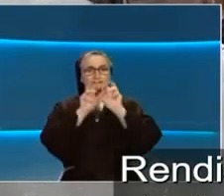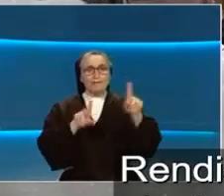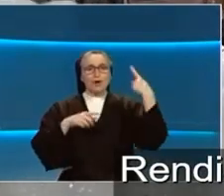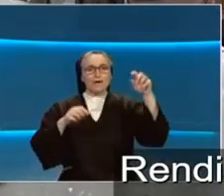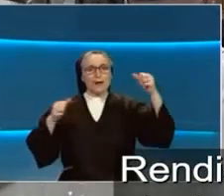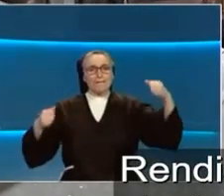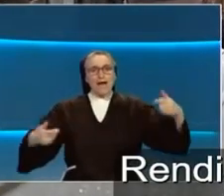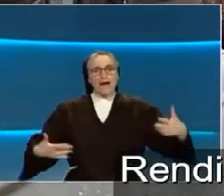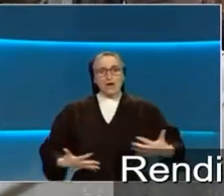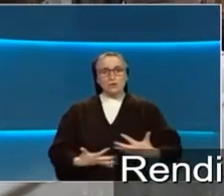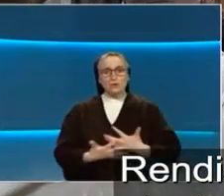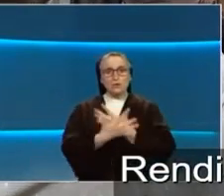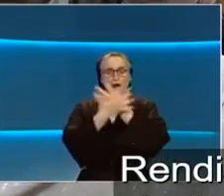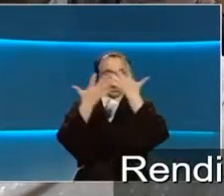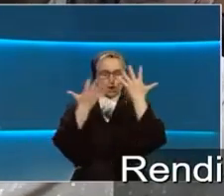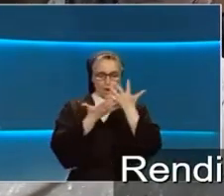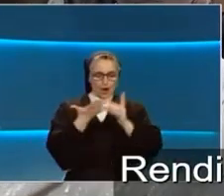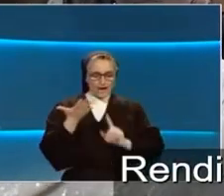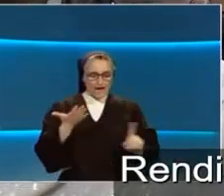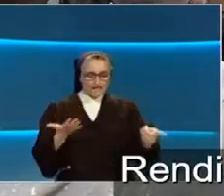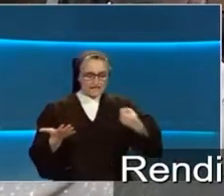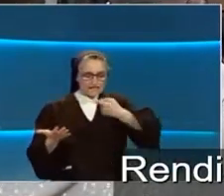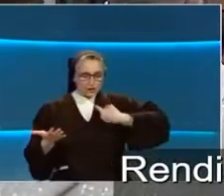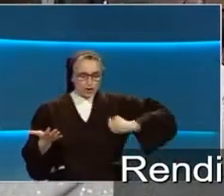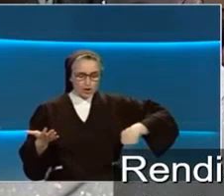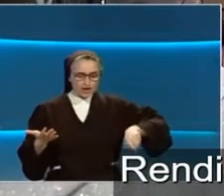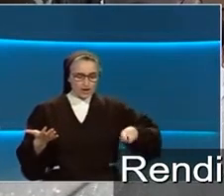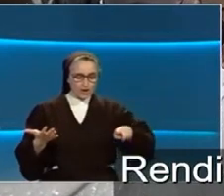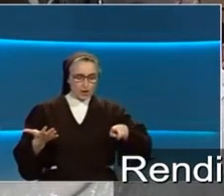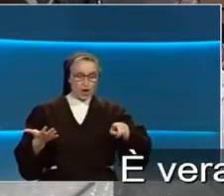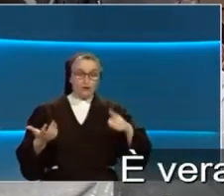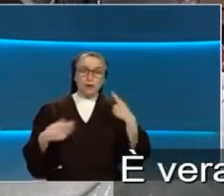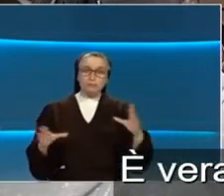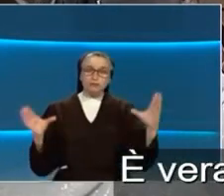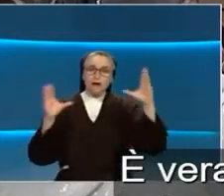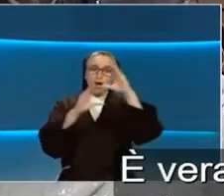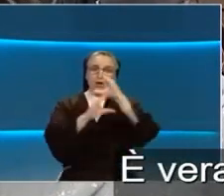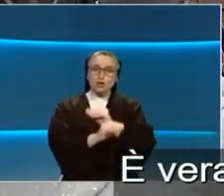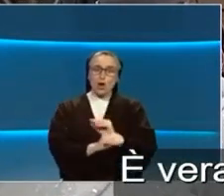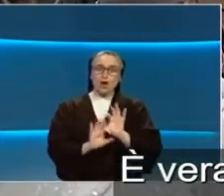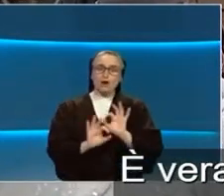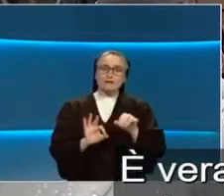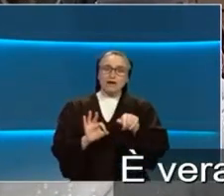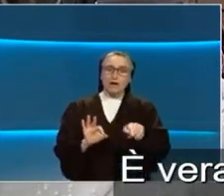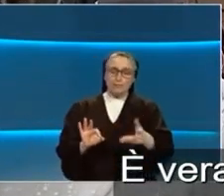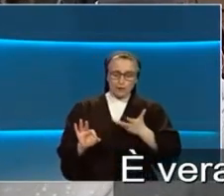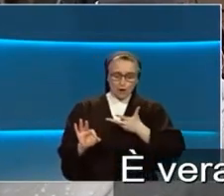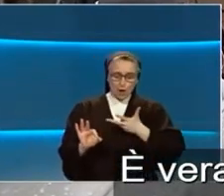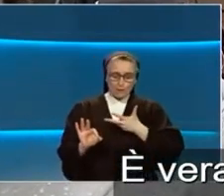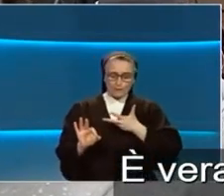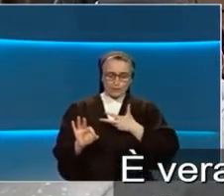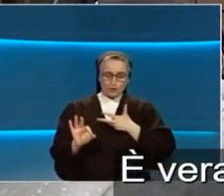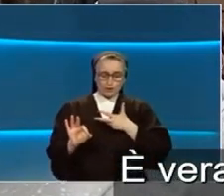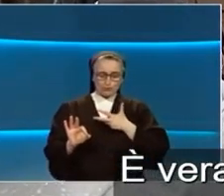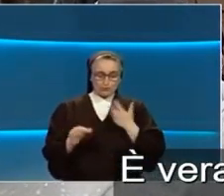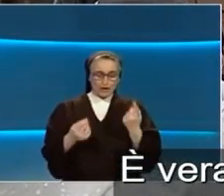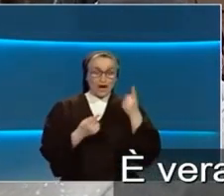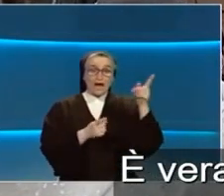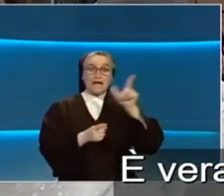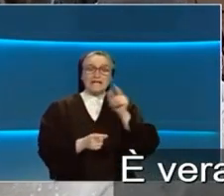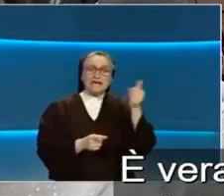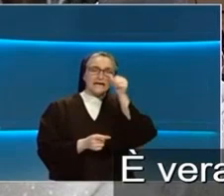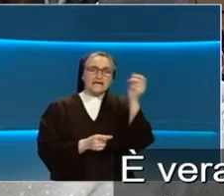tempore confiteri. Set in hac potissimo nocte gloriosus predicare, cum Pascha